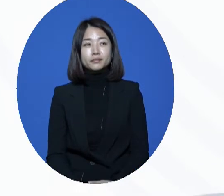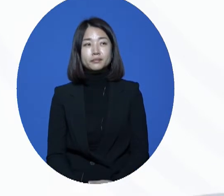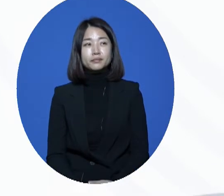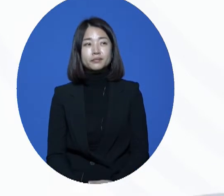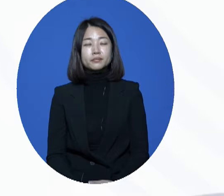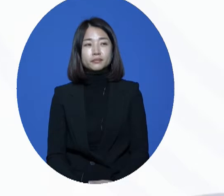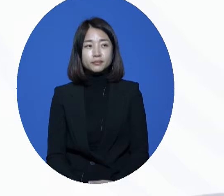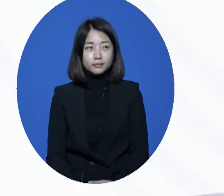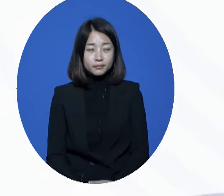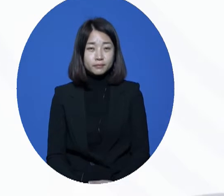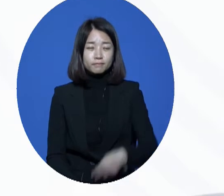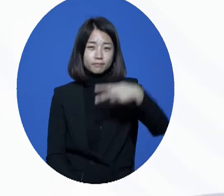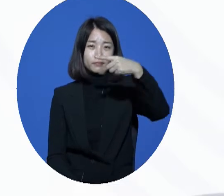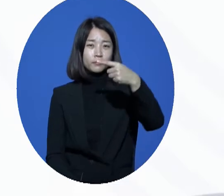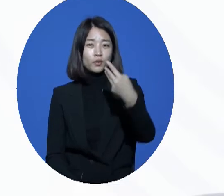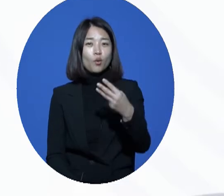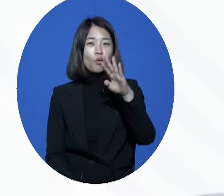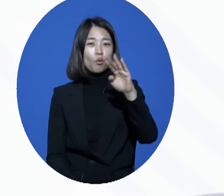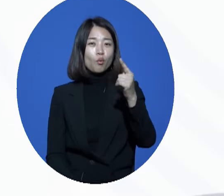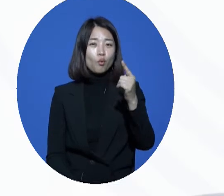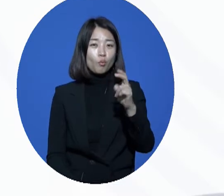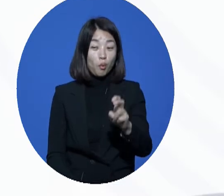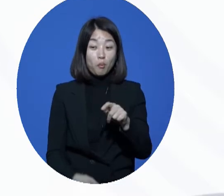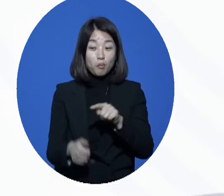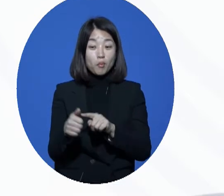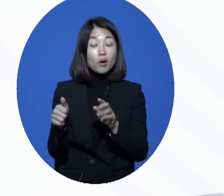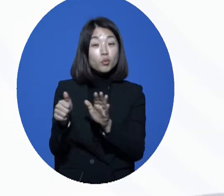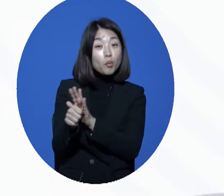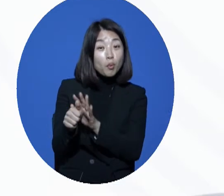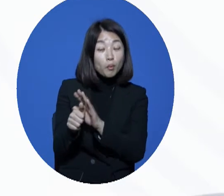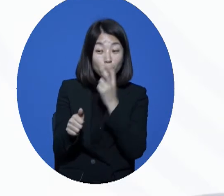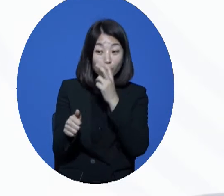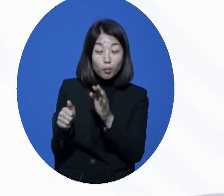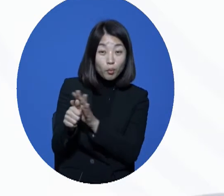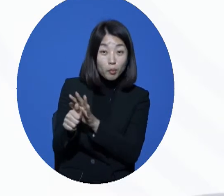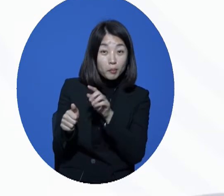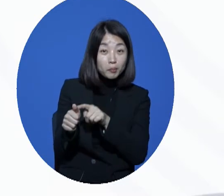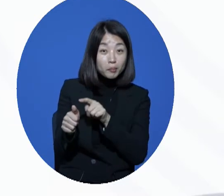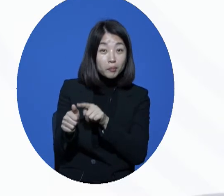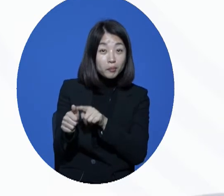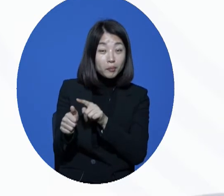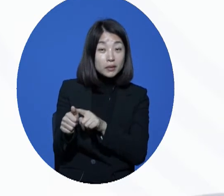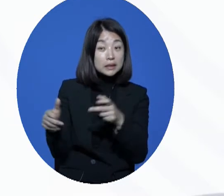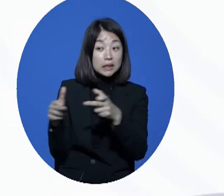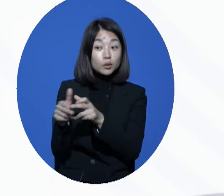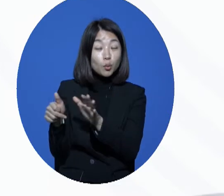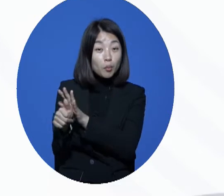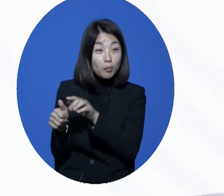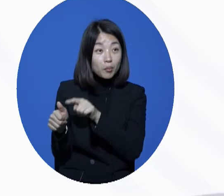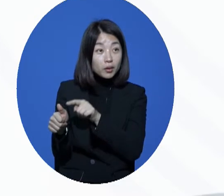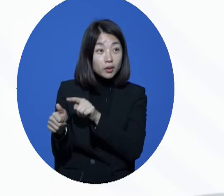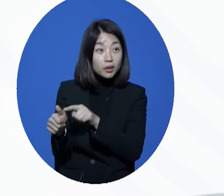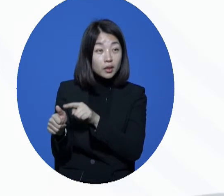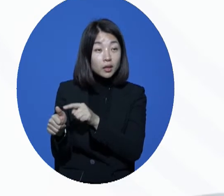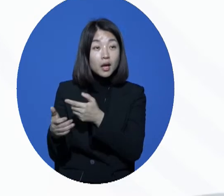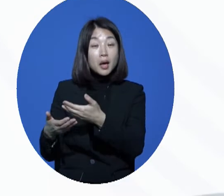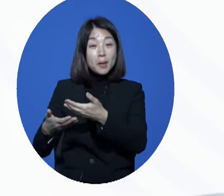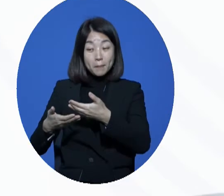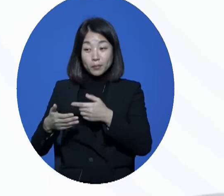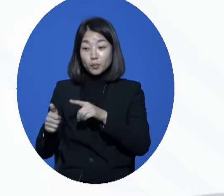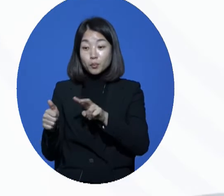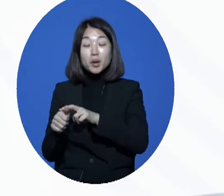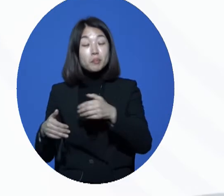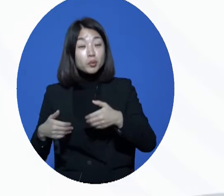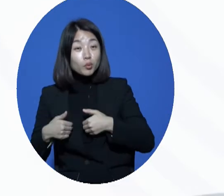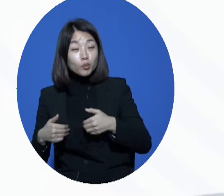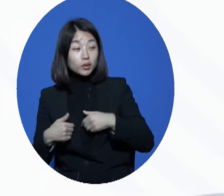이 돌봄의 권력화는 너무나 일상적이었던 거여서 돌봄의 주체를 이 돌봄을 받아야 되는 사람에게서